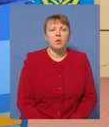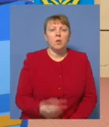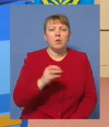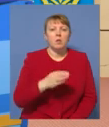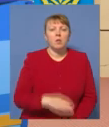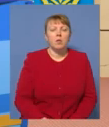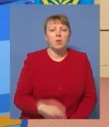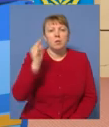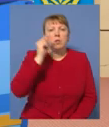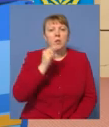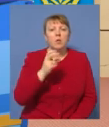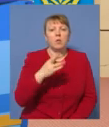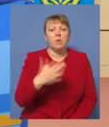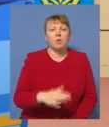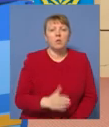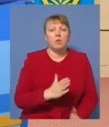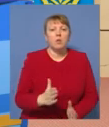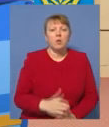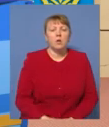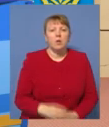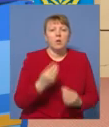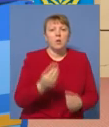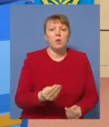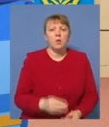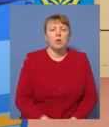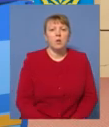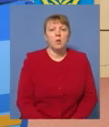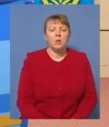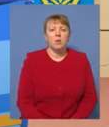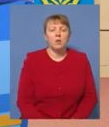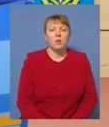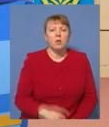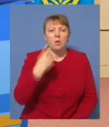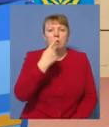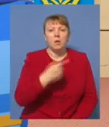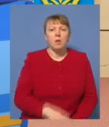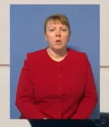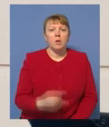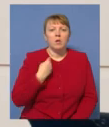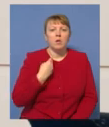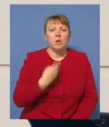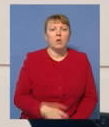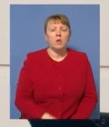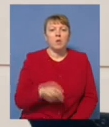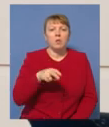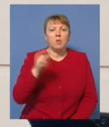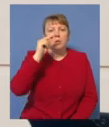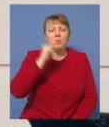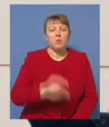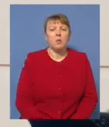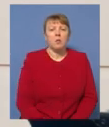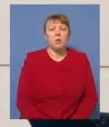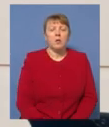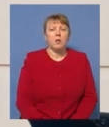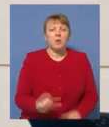претенденты на них обучаются в академии. У нас свой порядок назначения на должность. Лицо, прежде чем назначиться на должность, они должны пройти обучение в